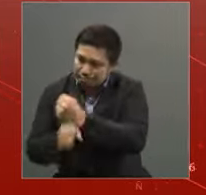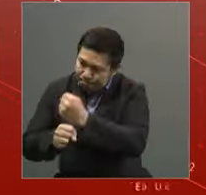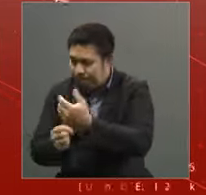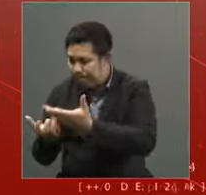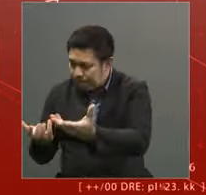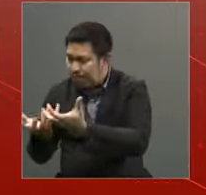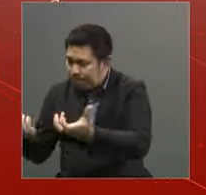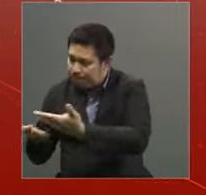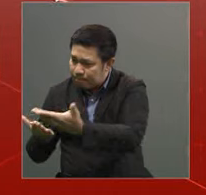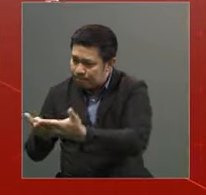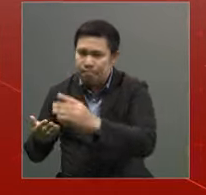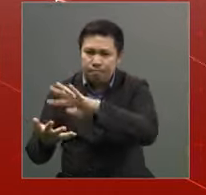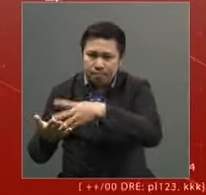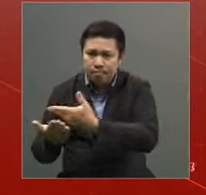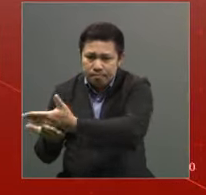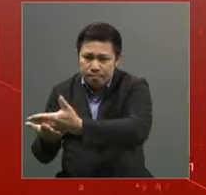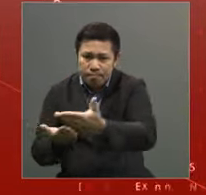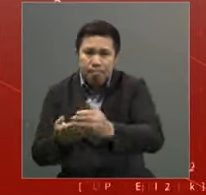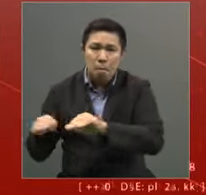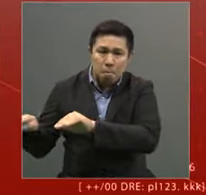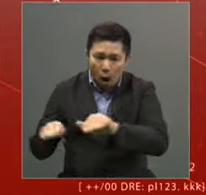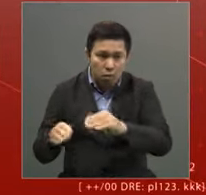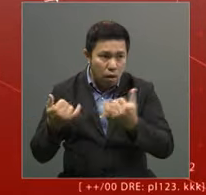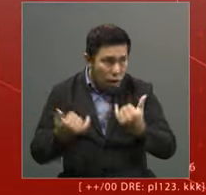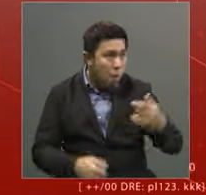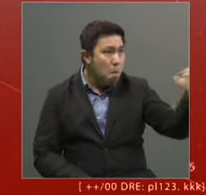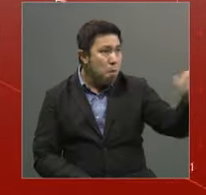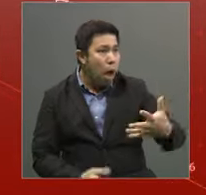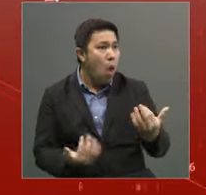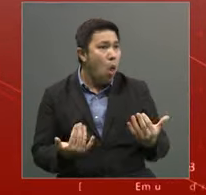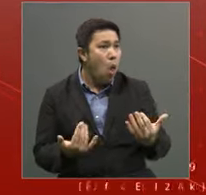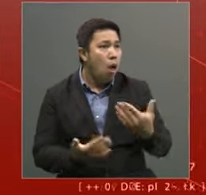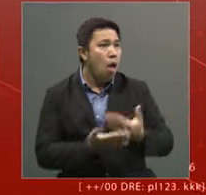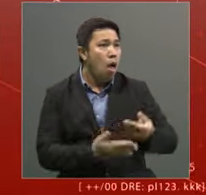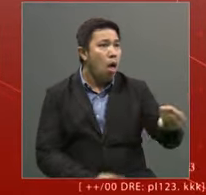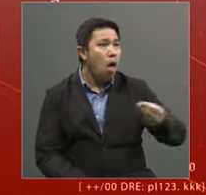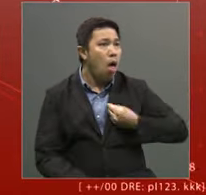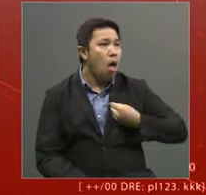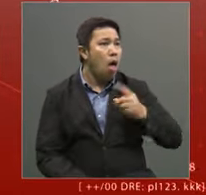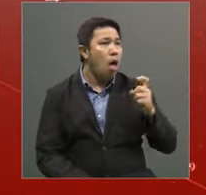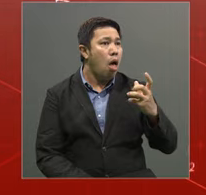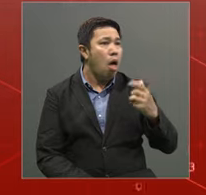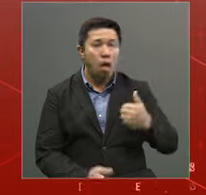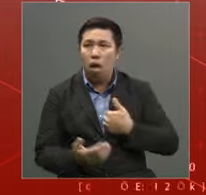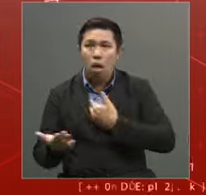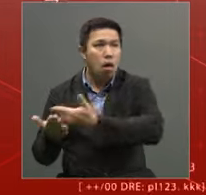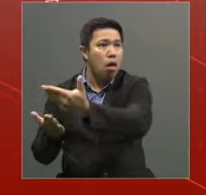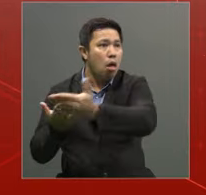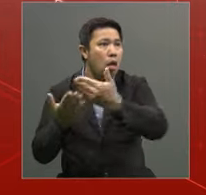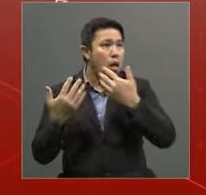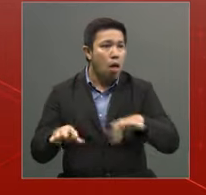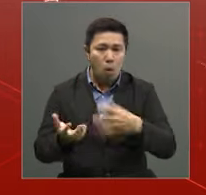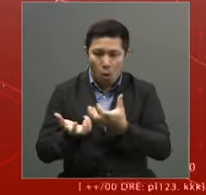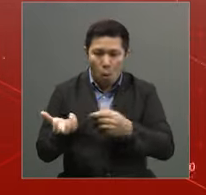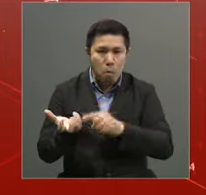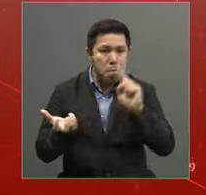มันต้องมีการจัดเตรียมอะไรไว้ก่อนล่วงหน้ามันรู้ตัวเนี่ยยกเลิกไปแต่เงินมันเสียไปแล้วแล้วของพว่งนี้มันของสดมันเก็บไม่ได้นะบางอย่าง